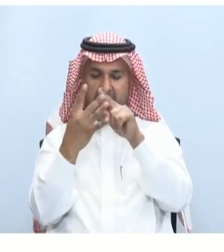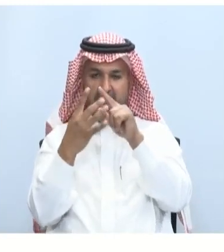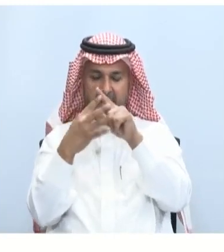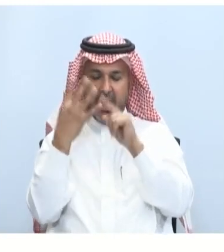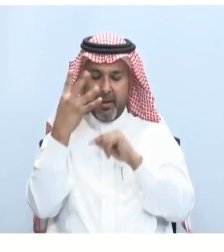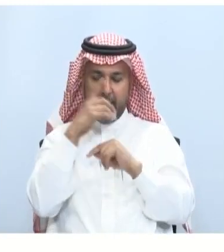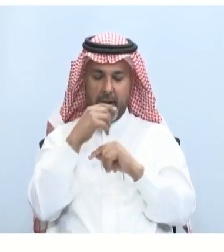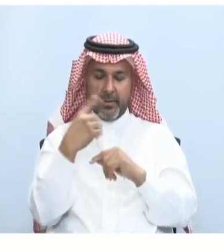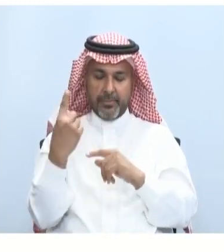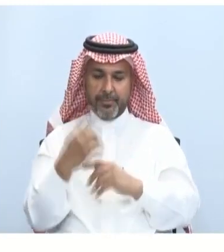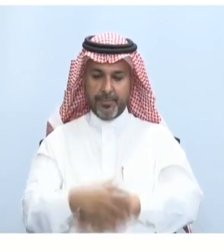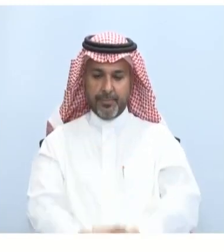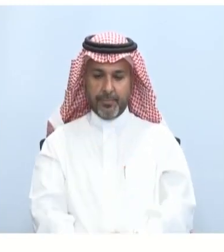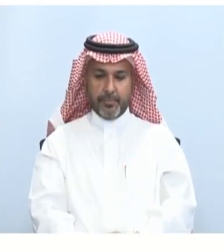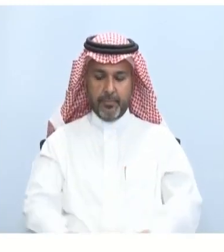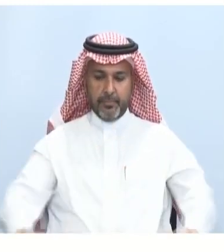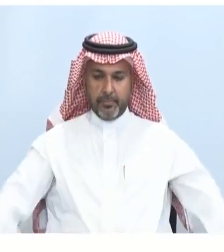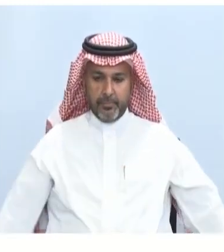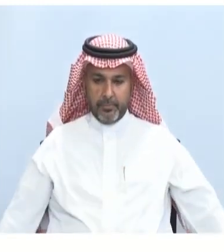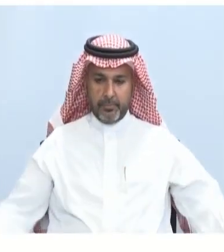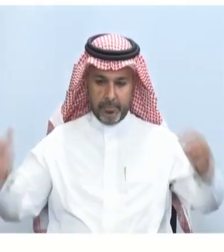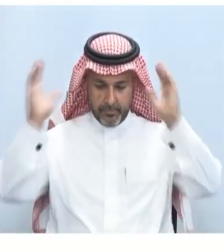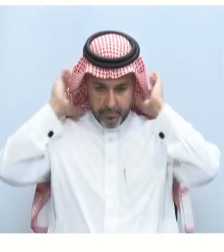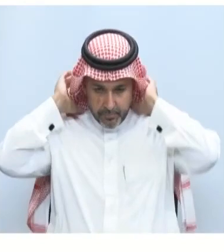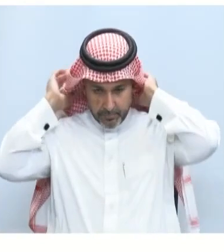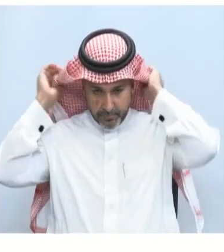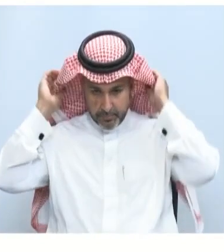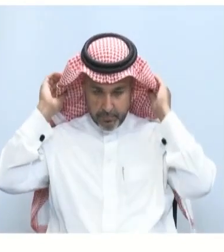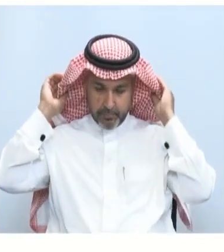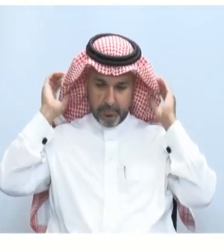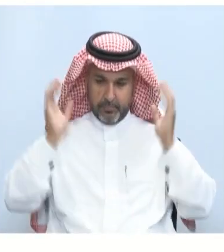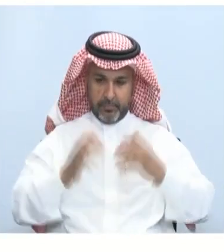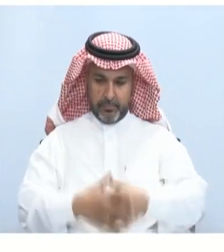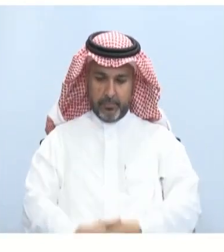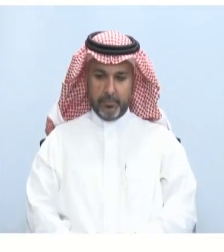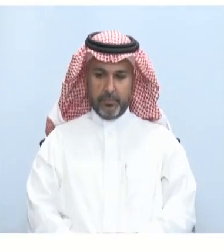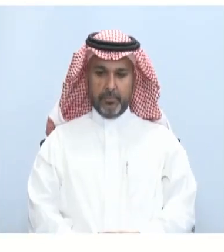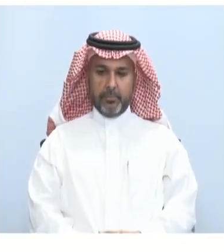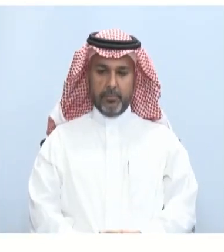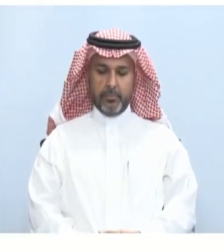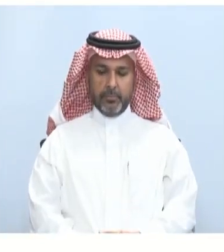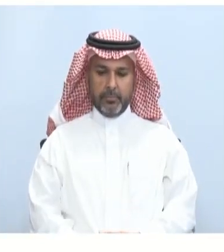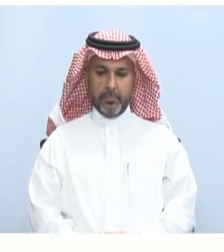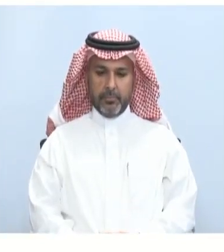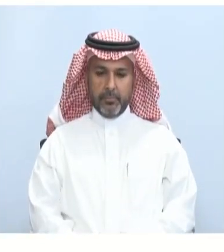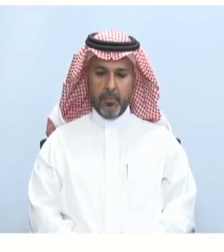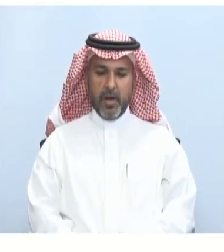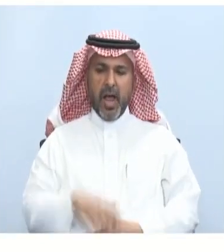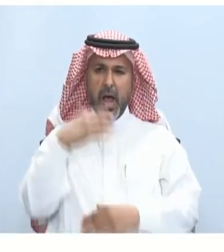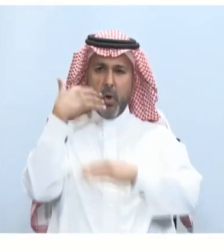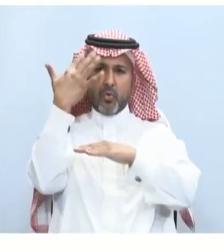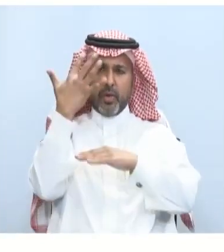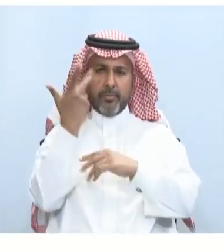كم اس اربعه الاس اربعه طيب اذا لما يجيني اي اس خمسه